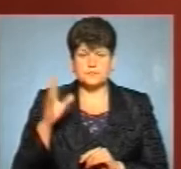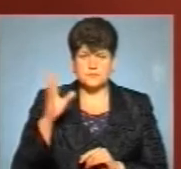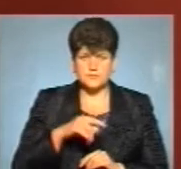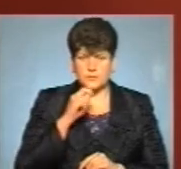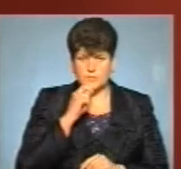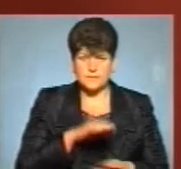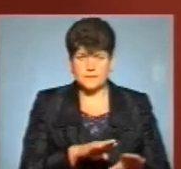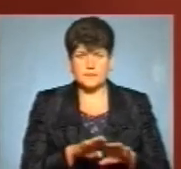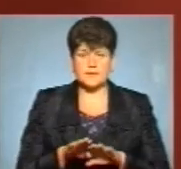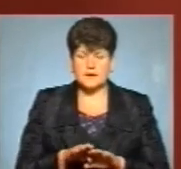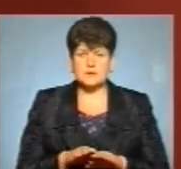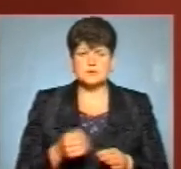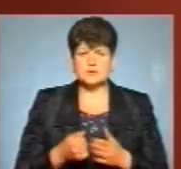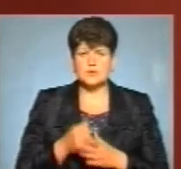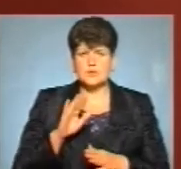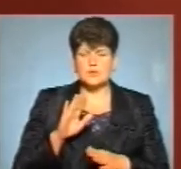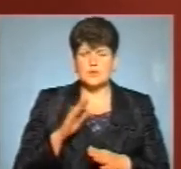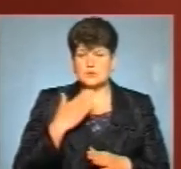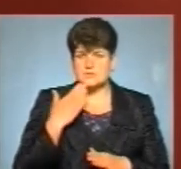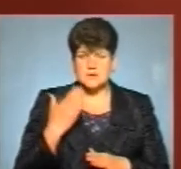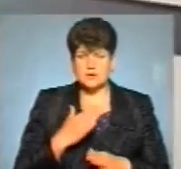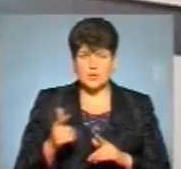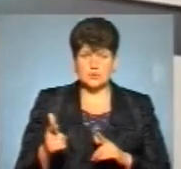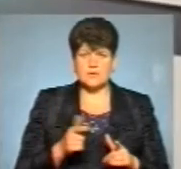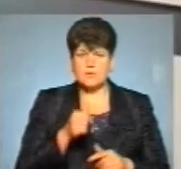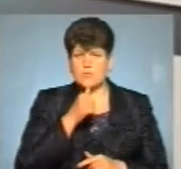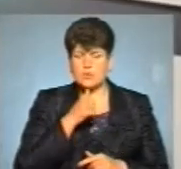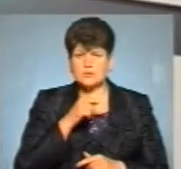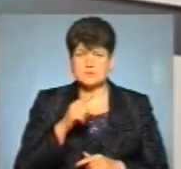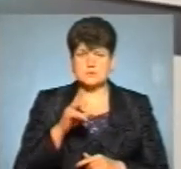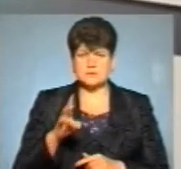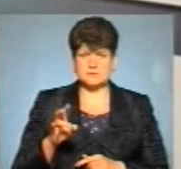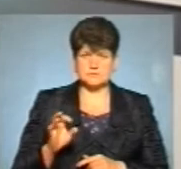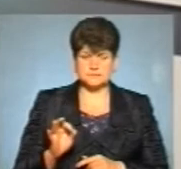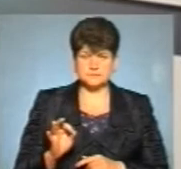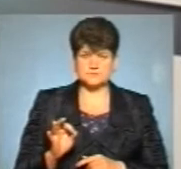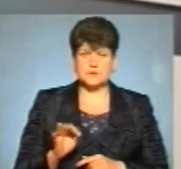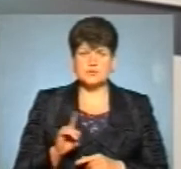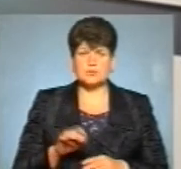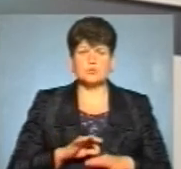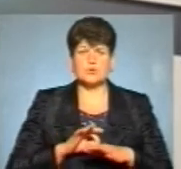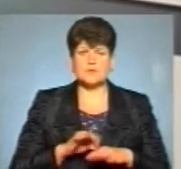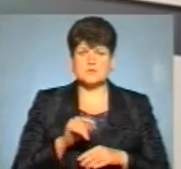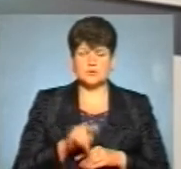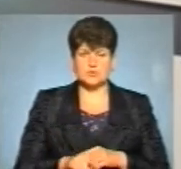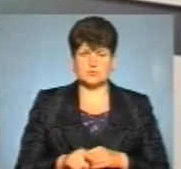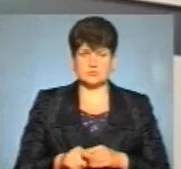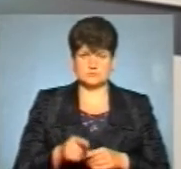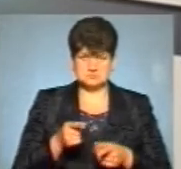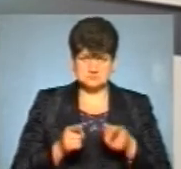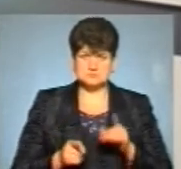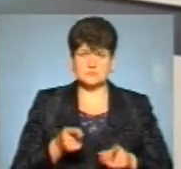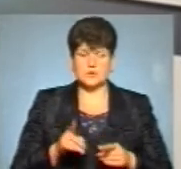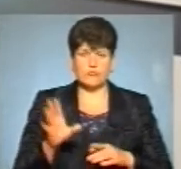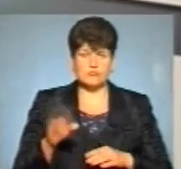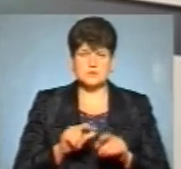України. До останнього ми готувалися до пробного зовнішнього незалежного оцінювання, щоб провести його очно. Усі